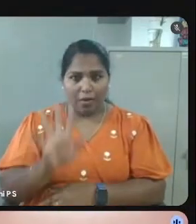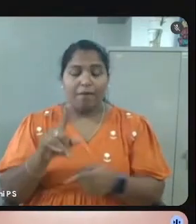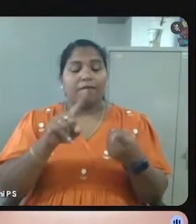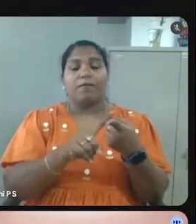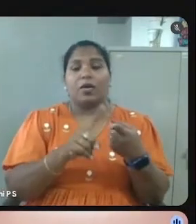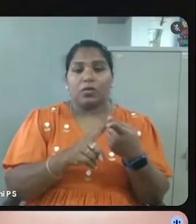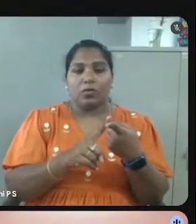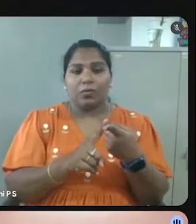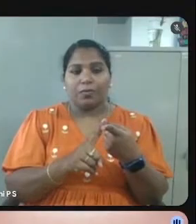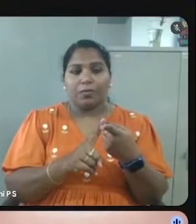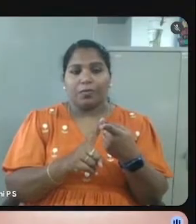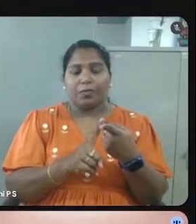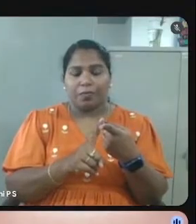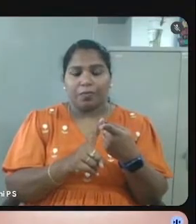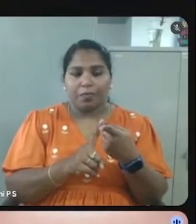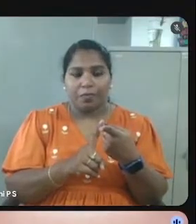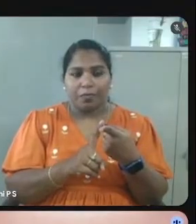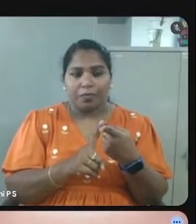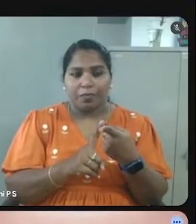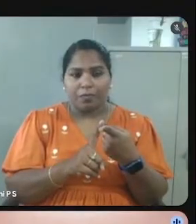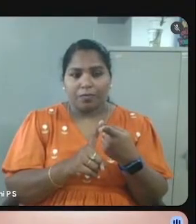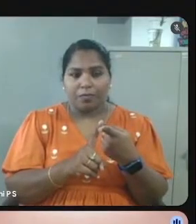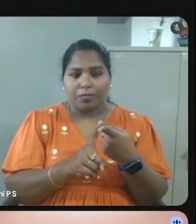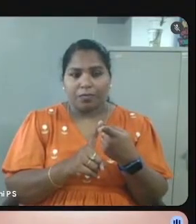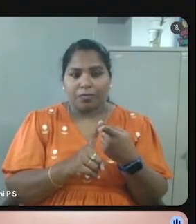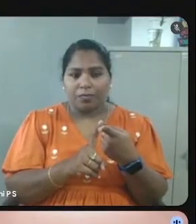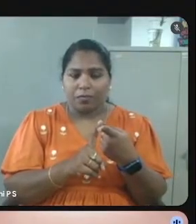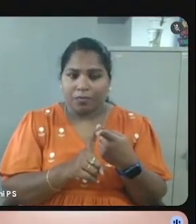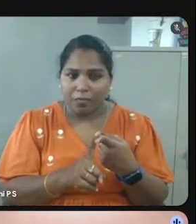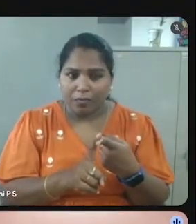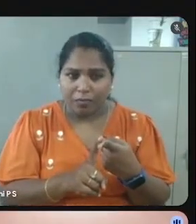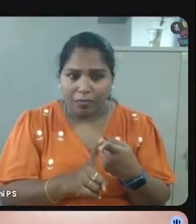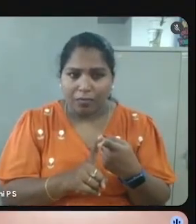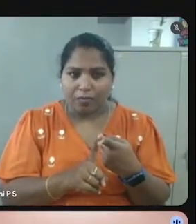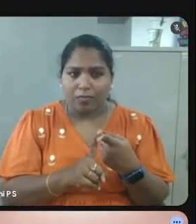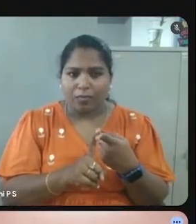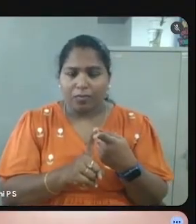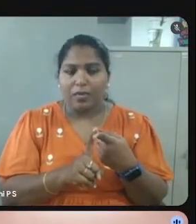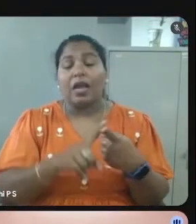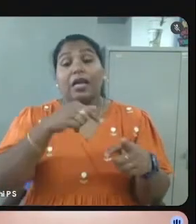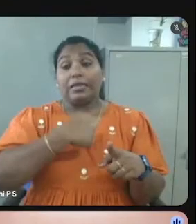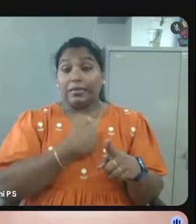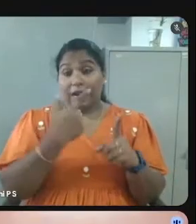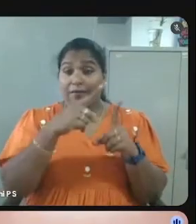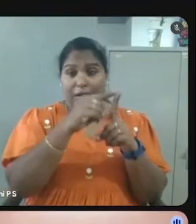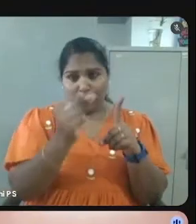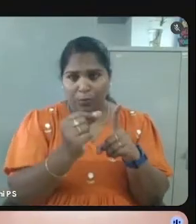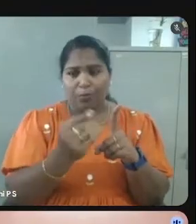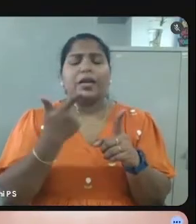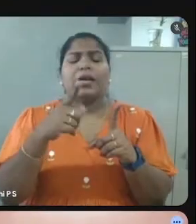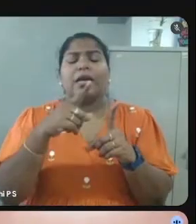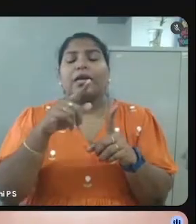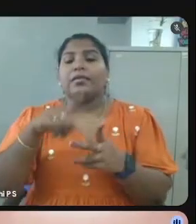ടൈപ്പ് സോളിറ്ററി സെക്ഷുവൽ ആക്ടിവിറ്റി, രണ്ടാമത്തെ ടൈപ്പ് സോഷ്യൽ സെക്ഷുവൽ ആക്ടിവിറ്റി. സോളിറ്ററി എന്ന്